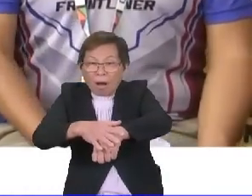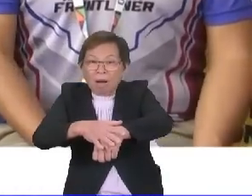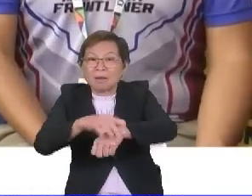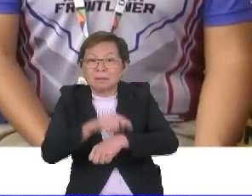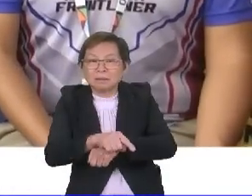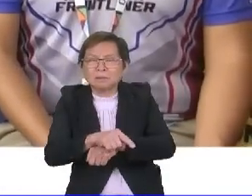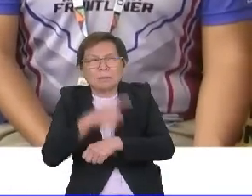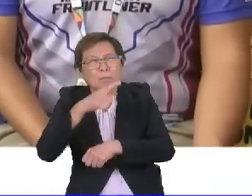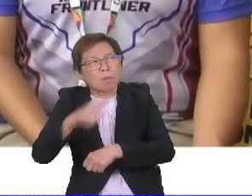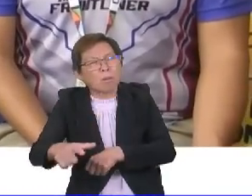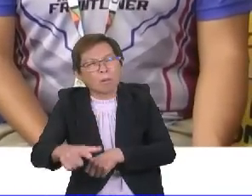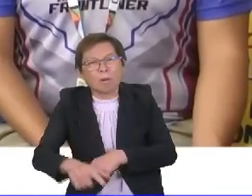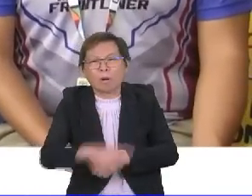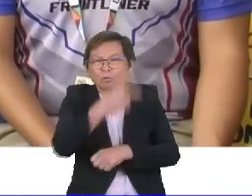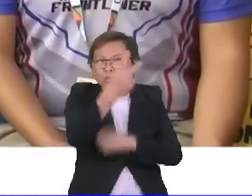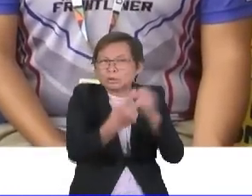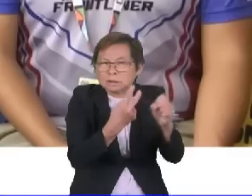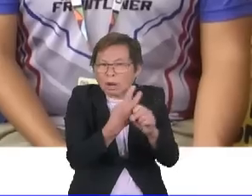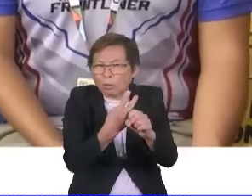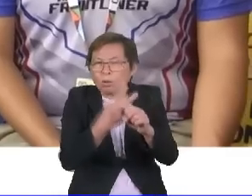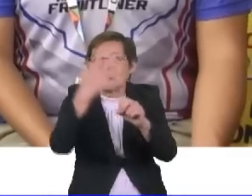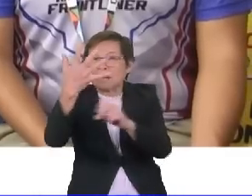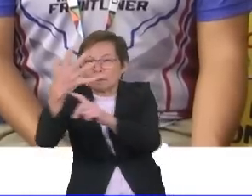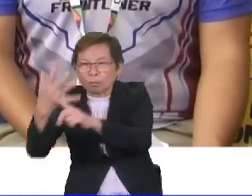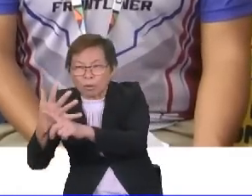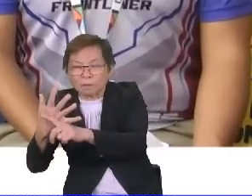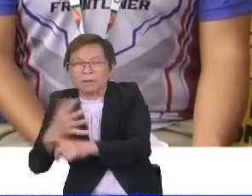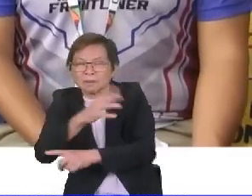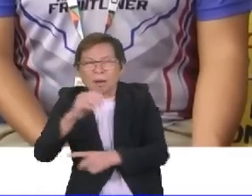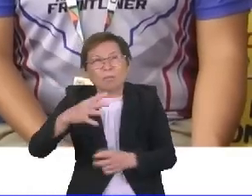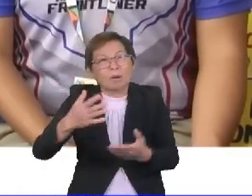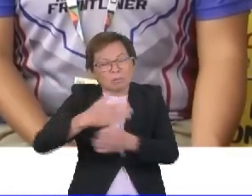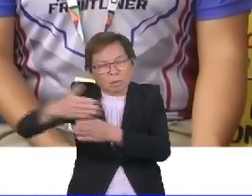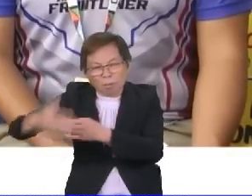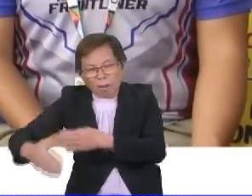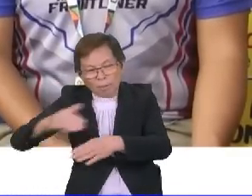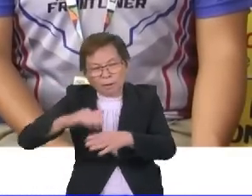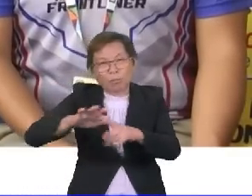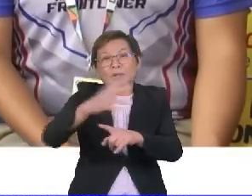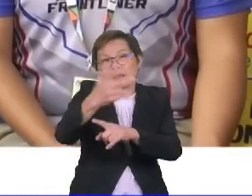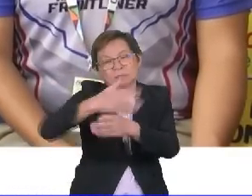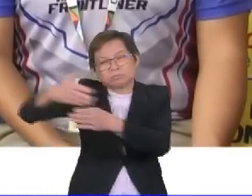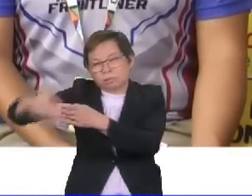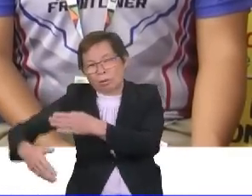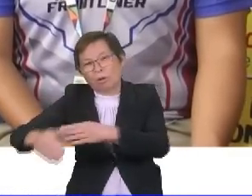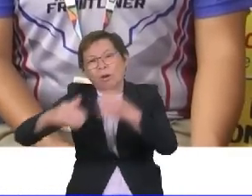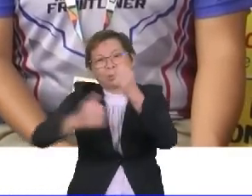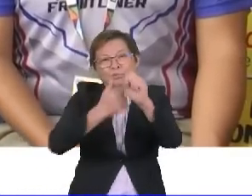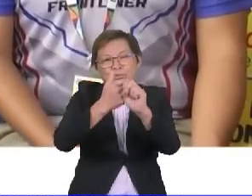ialah selama 2 tahun 5 bulan dan selesai pada bulan Maret